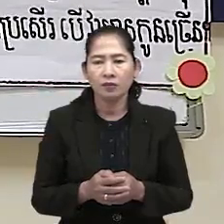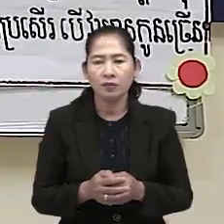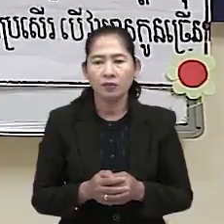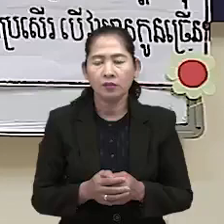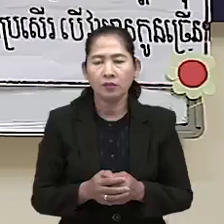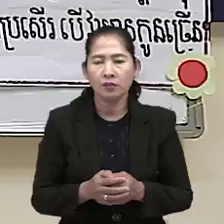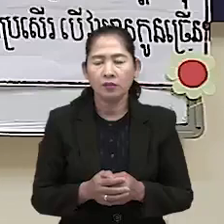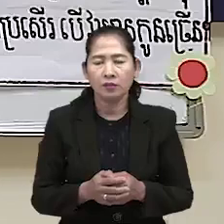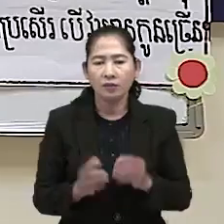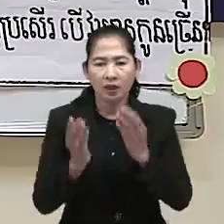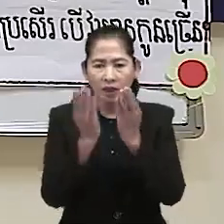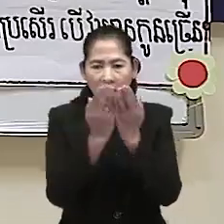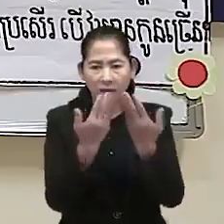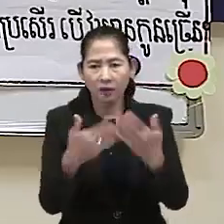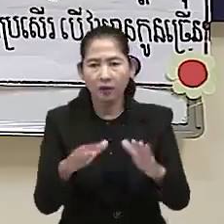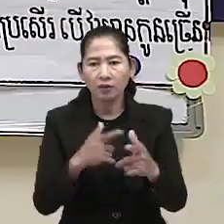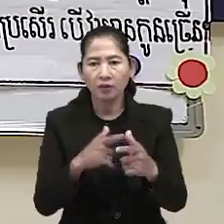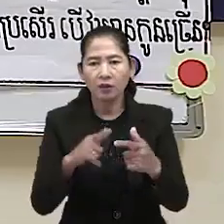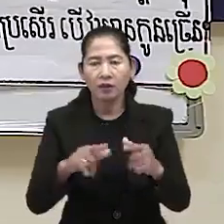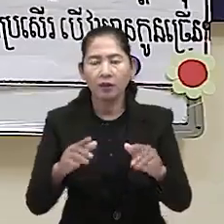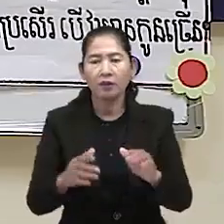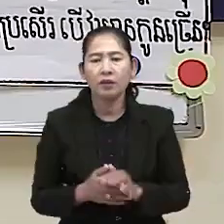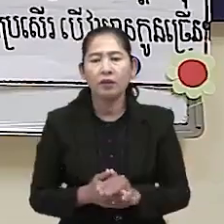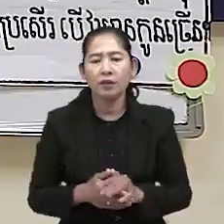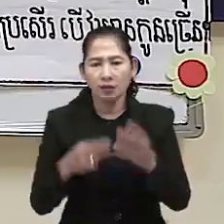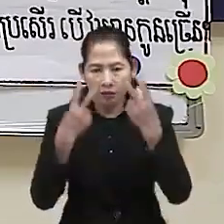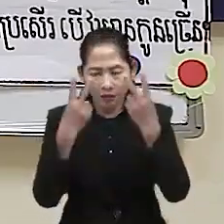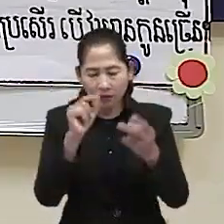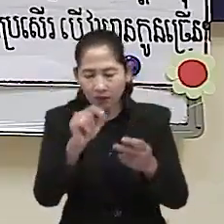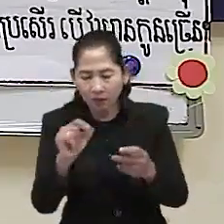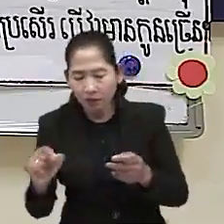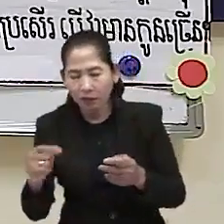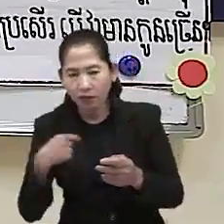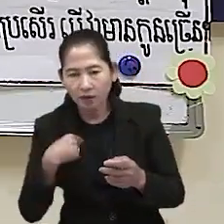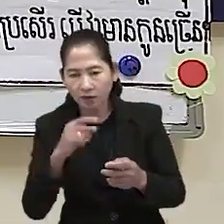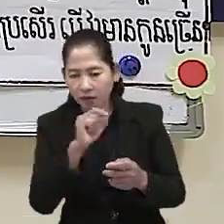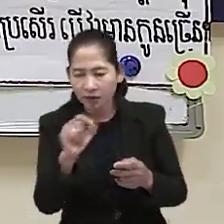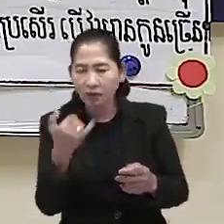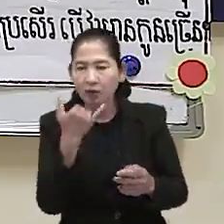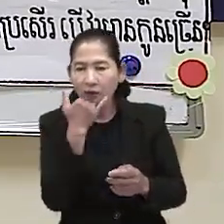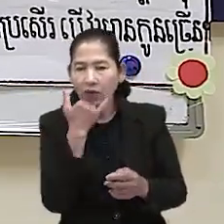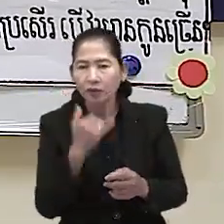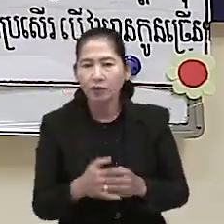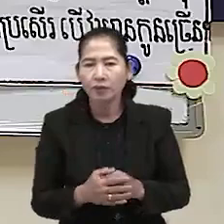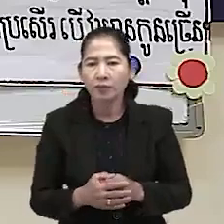បានអានហើយណាកូនមានឃើញចំណុចត្រង់ណាអ្នកគ្រូសរសេរខុសអត់កូន